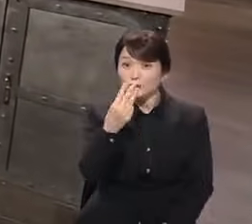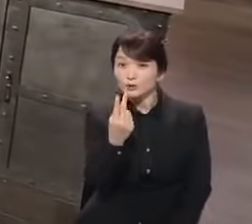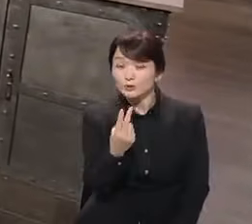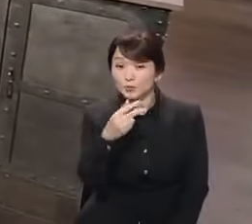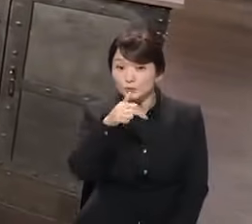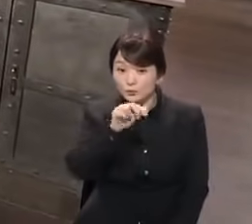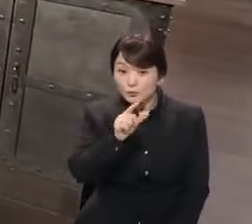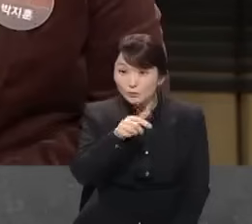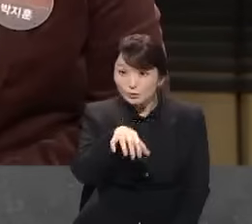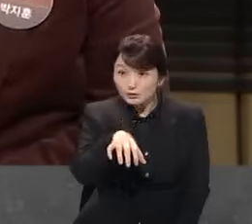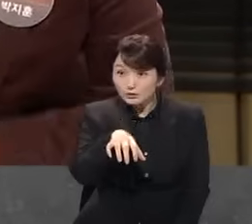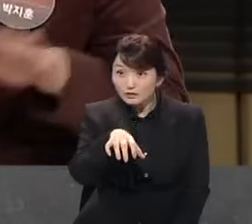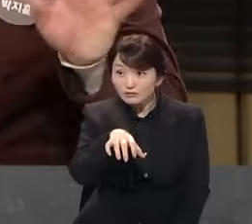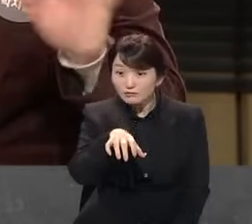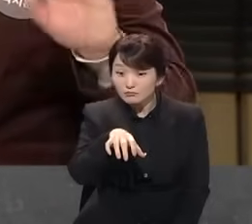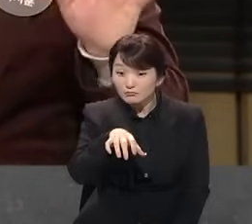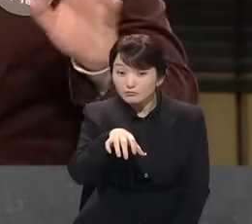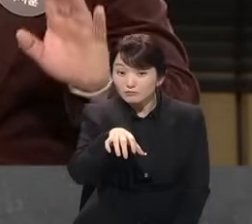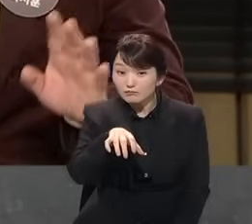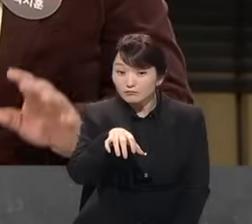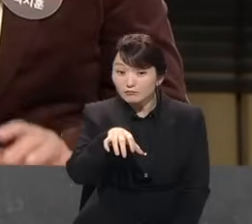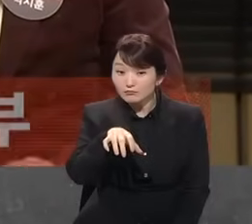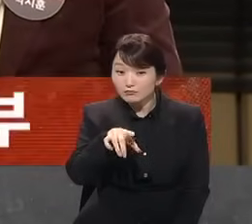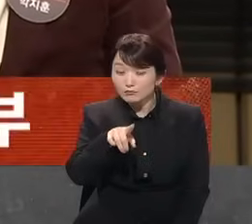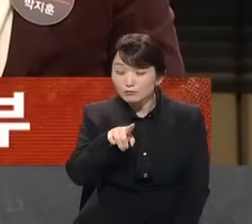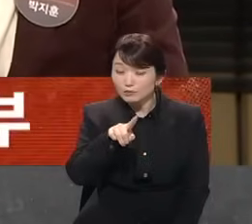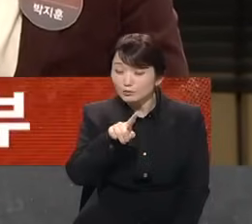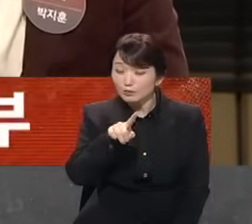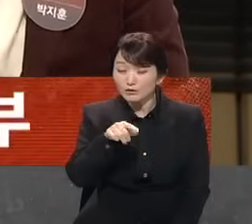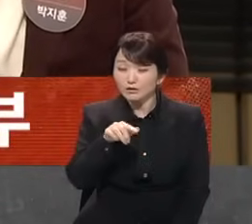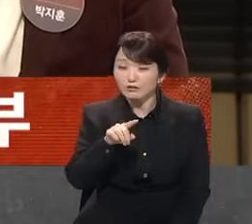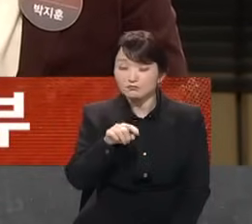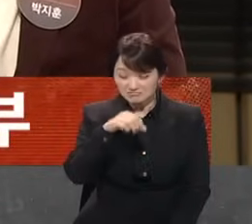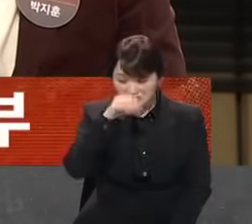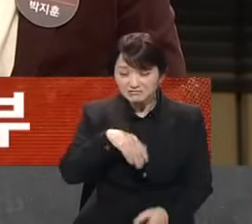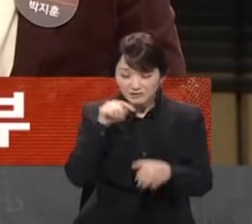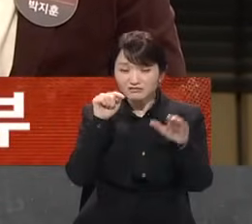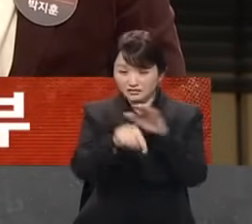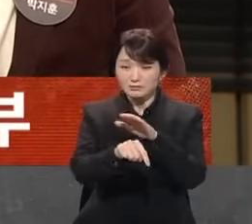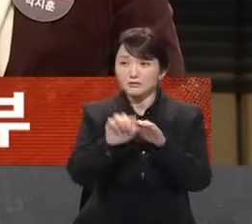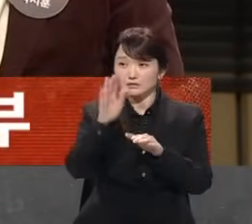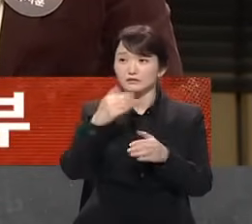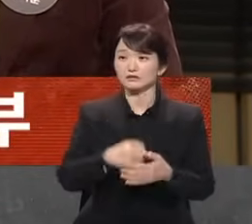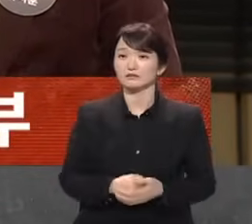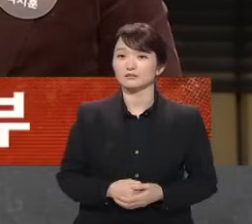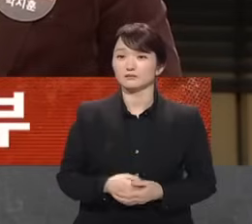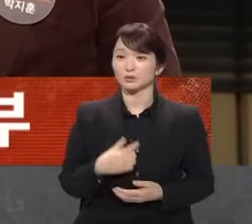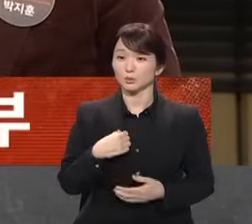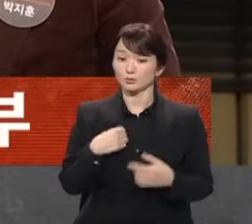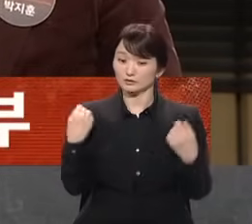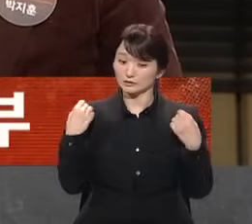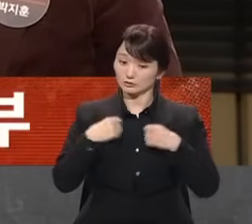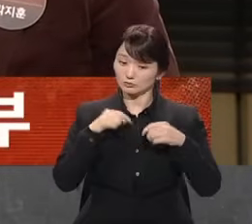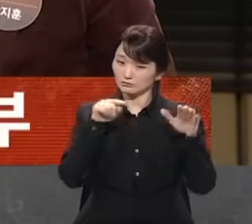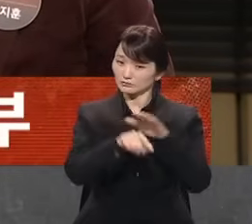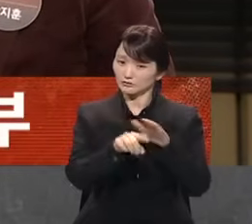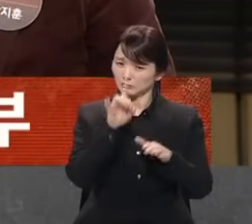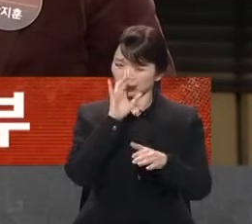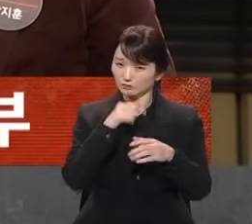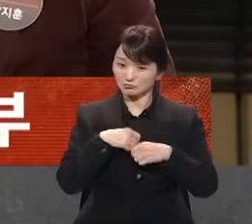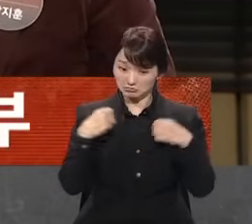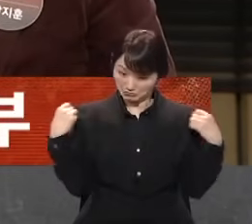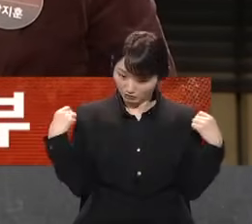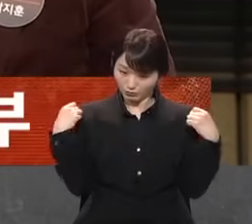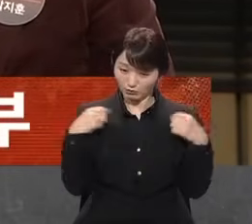데라면 들어가면 돼요 그냥. 아 그런가요? 풍습 필요 없죠 그냥 제가 알죠. 들어가면 돼요 벽 벗고. 아. 어디 거 들어가는 건 좀 문제가 있지만 그걸 모르는 사람이